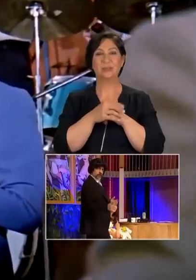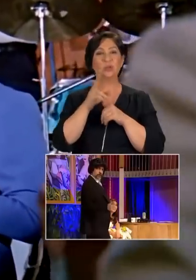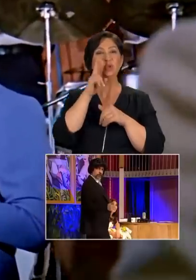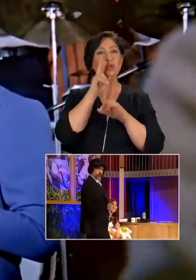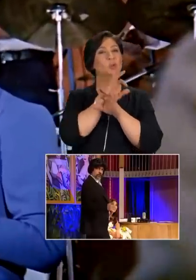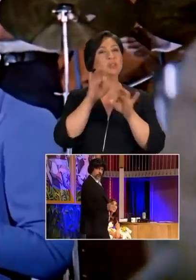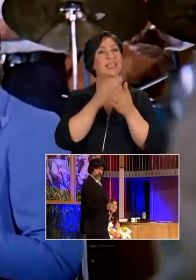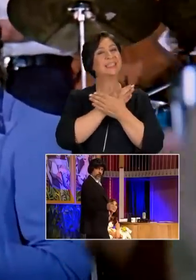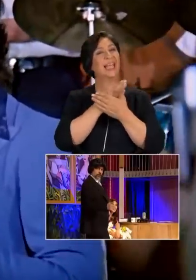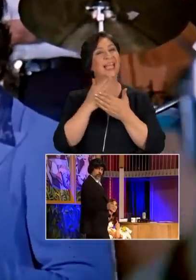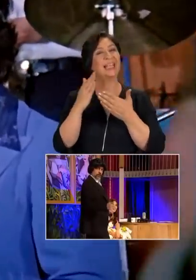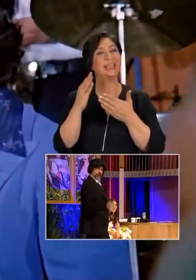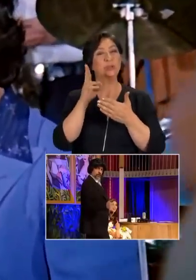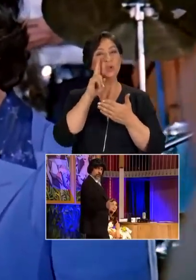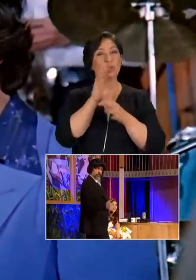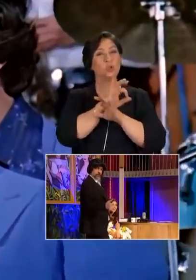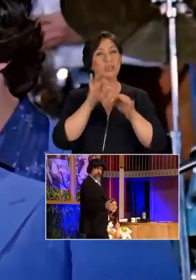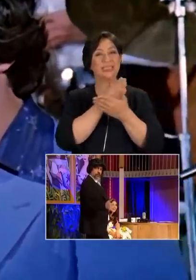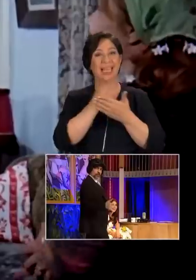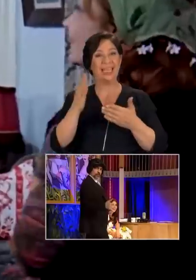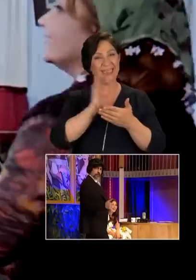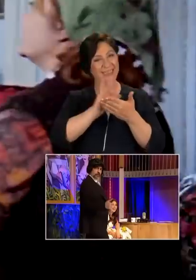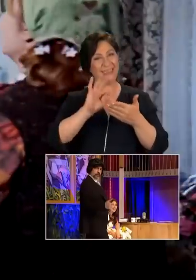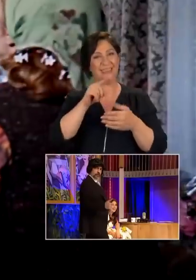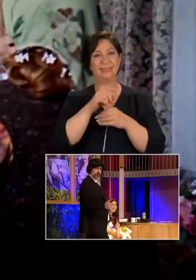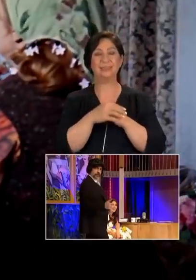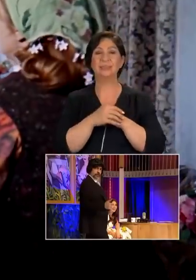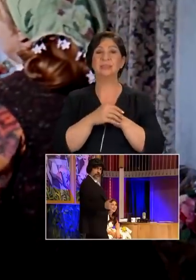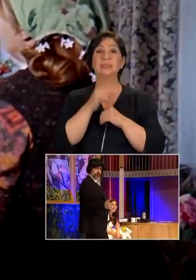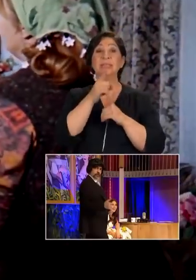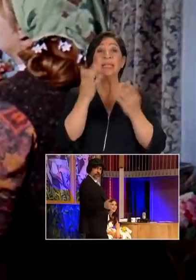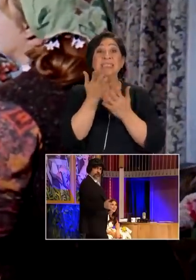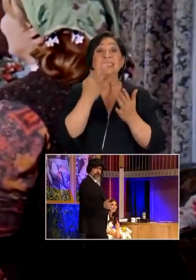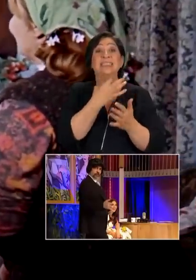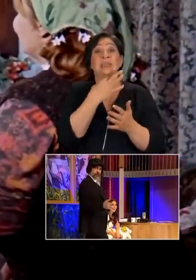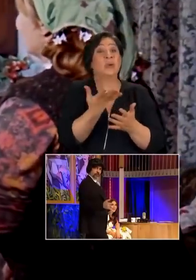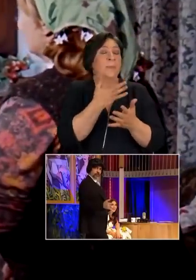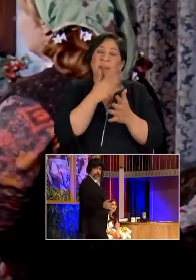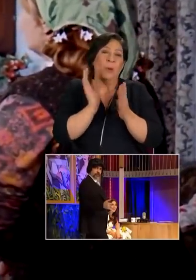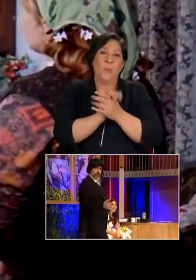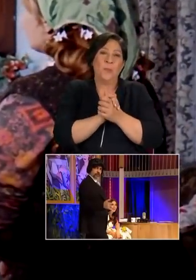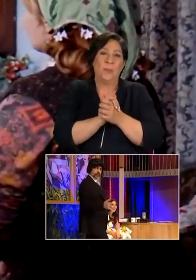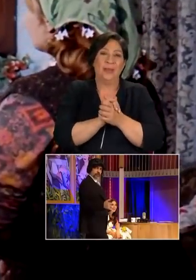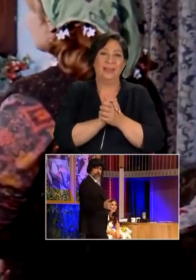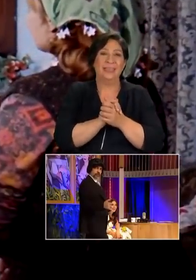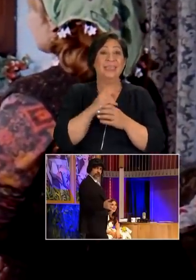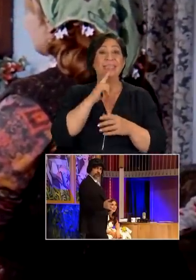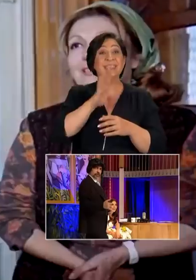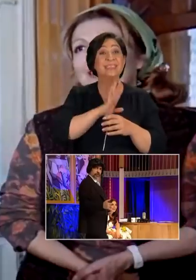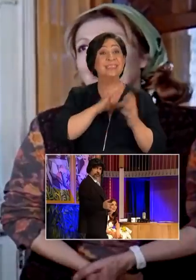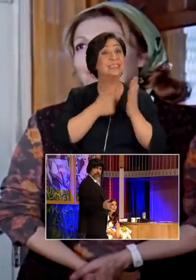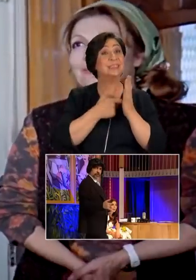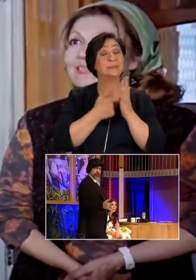Sonsuza dek. Sonsuza dek. Öyle yazın. Size nasıl teşekkür edeceğimi bilemiyorum. Kızınızın